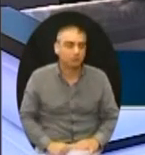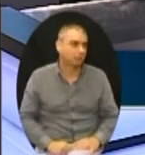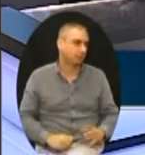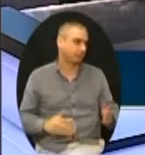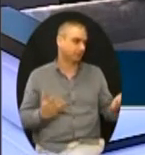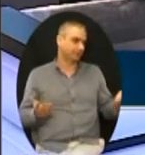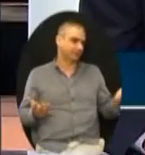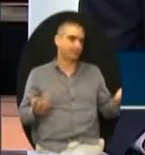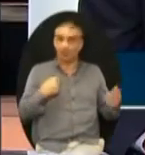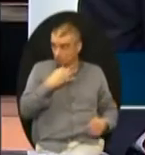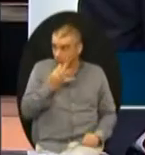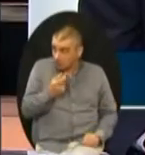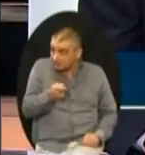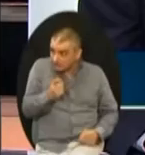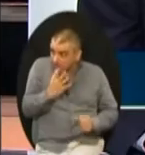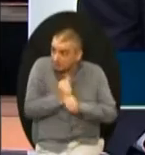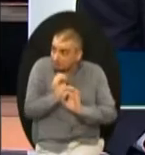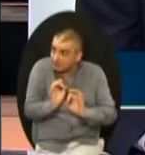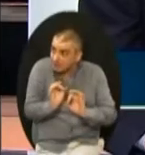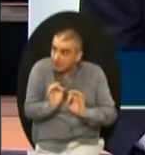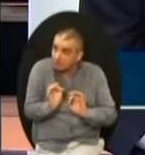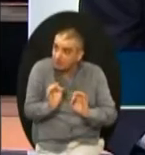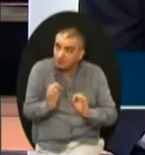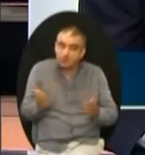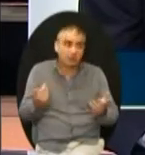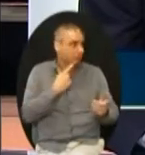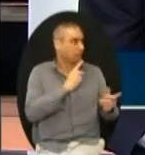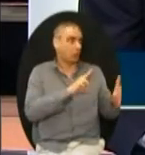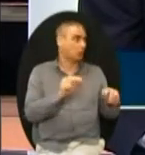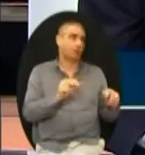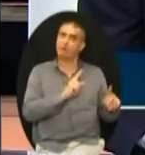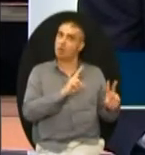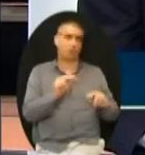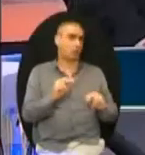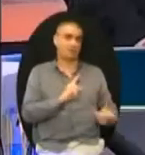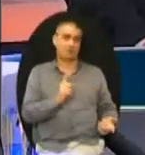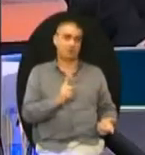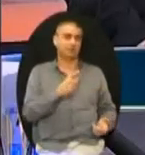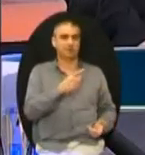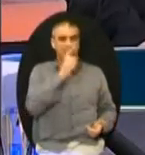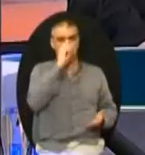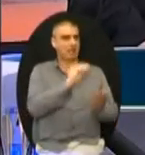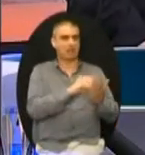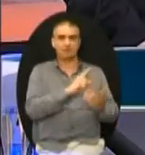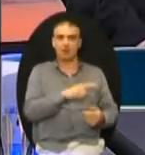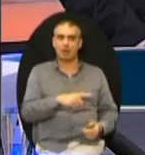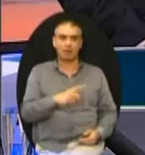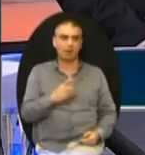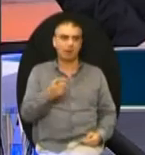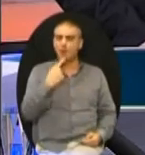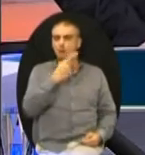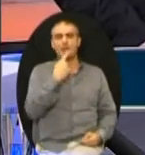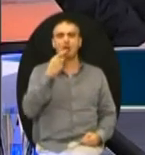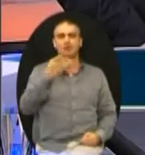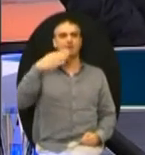אני אומר, אני חושב ש... אני שואל, זה עובר? זה לא אותו דבר. אני אומר... זה לא אותו דבר. זה החתמה, זה לא מייצר סכנות. לא, אתה אומר לבן אדם, אתה